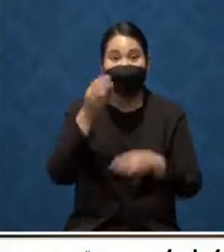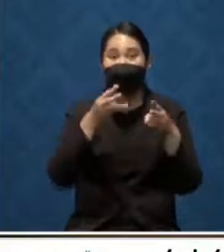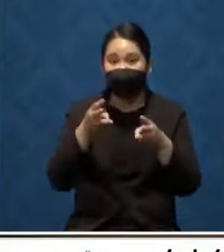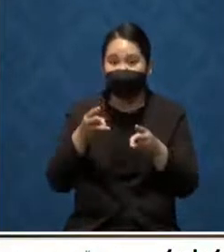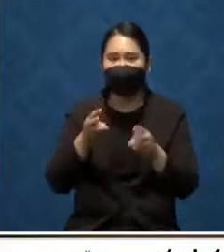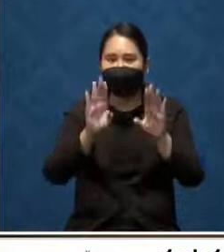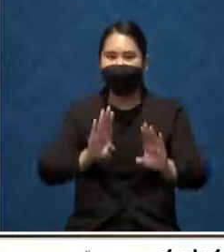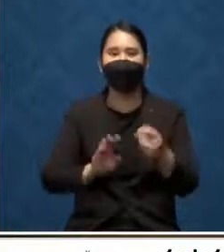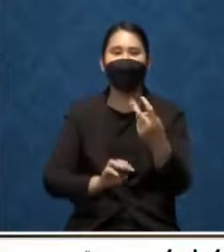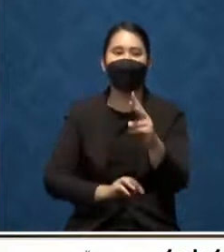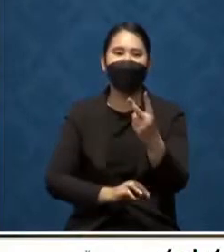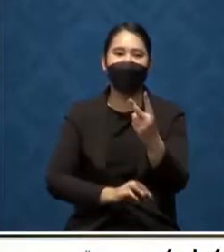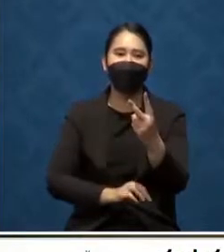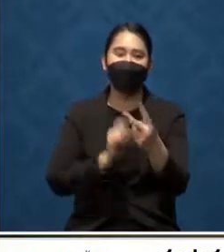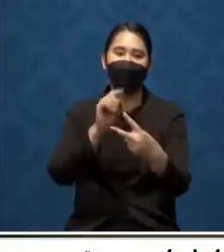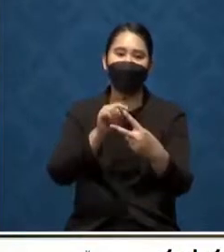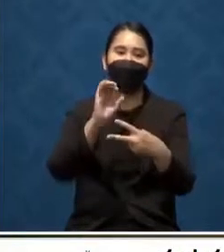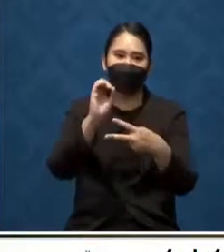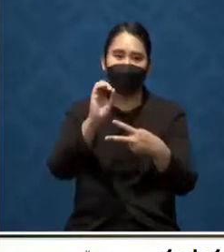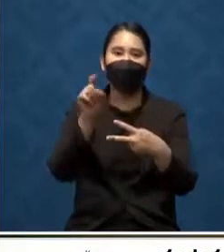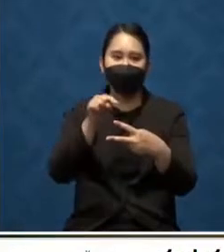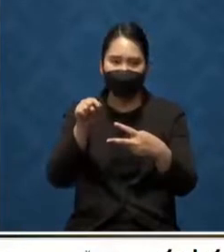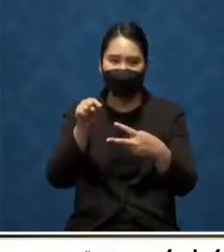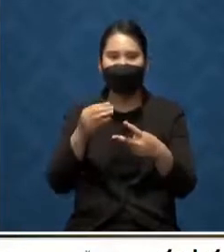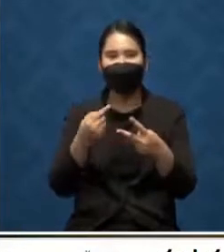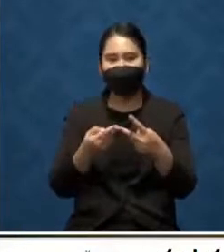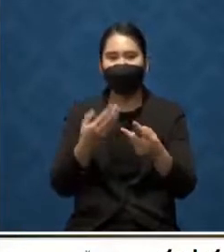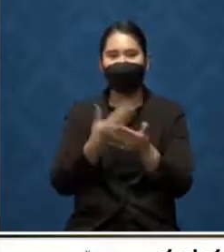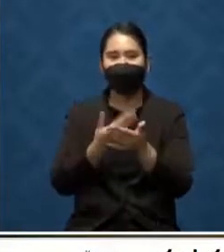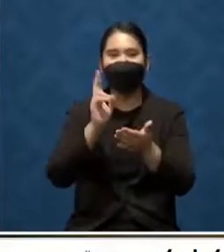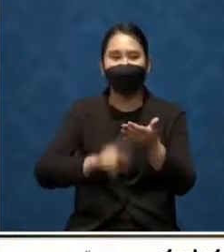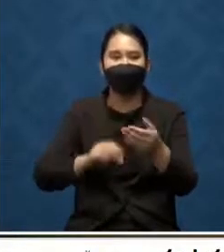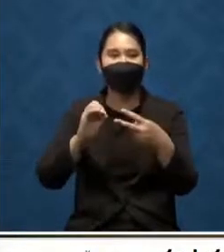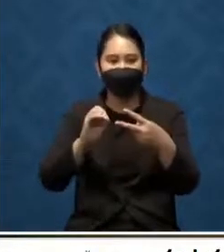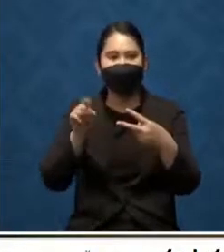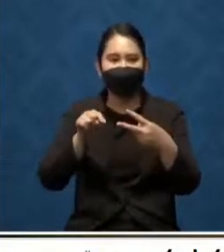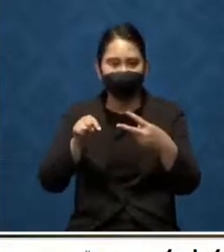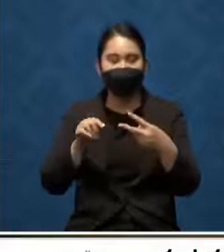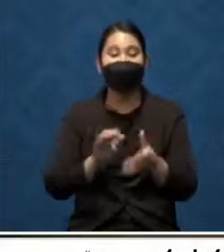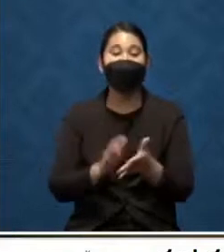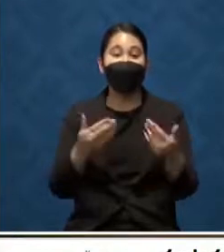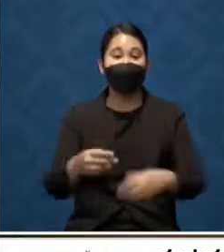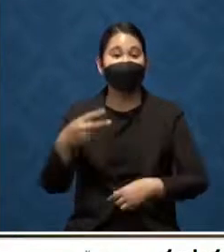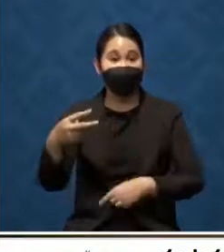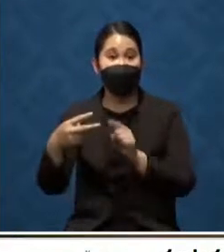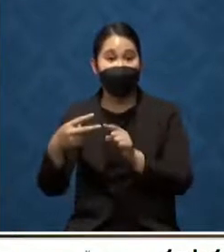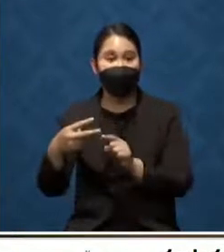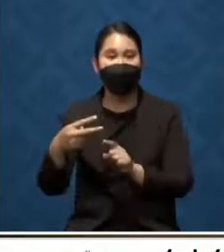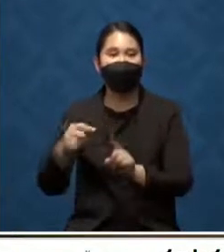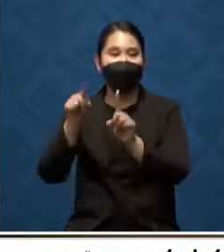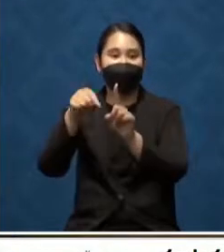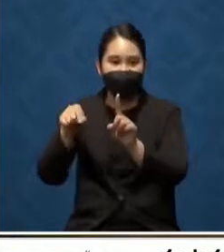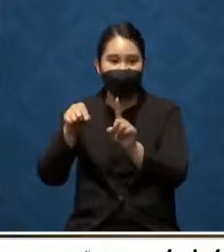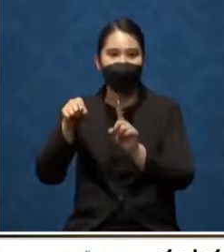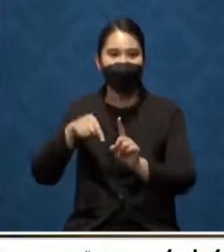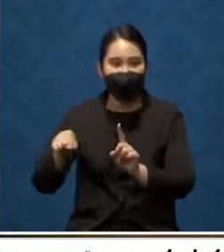เบี้ย 100 และ 0 หรอเบี้ย Speaker 1 dunk กับาก 1 คือ Dunk และ 1 กั Dunk และ 1